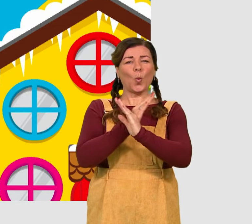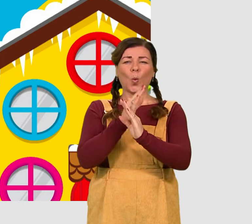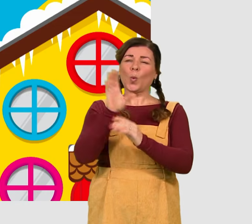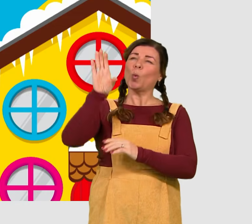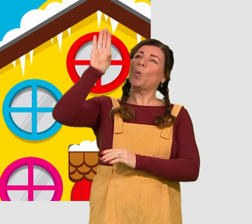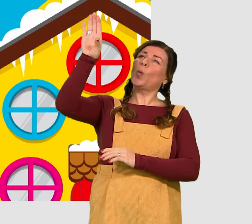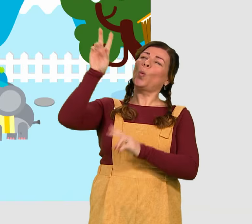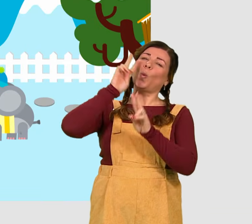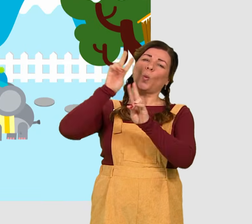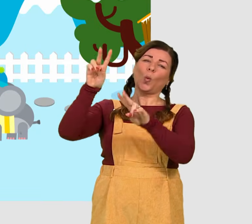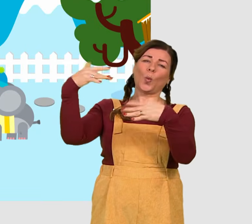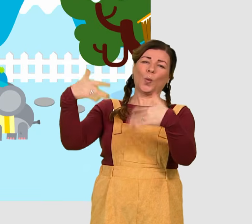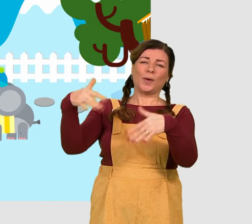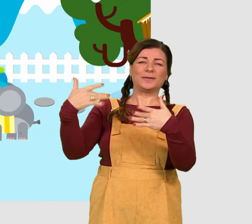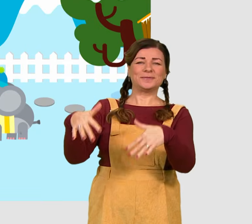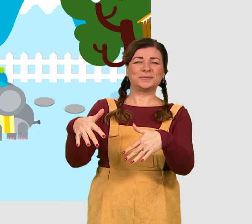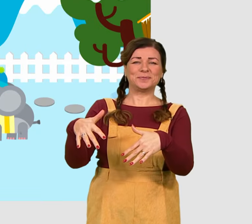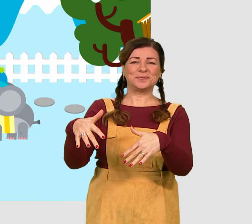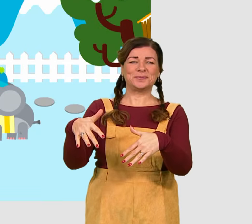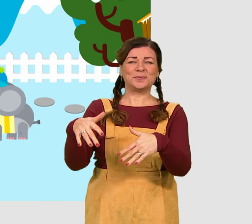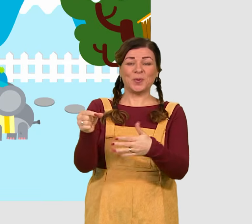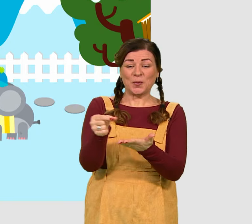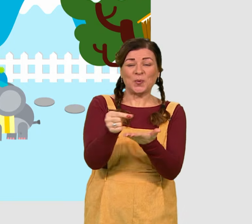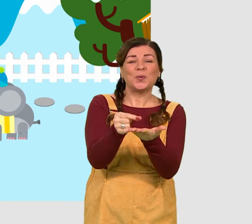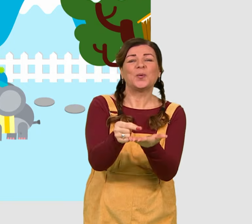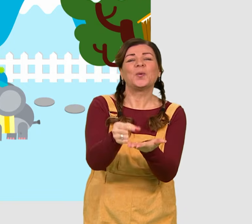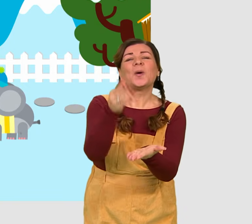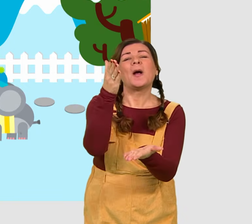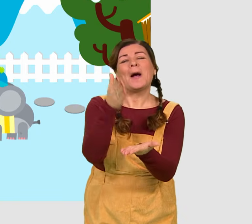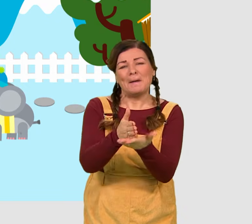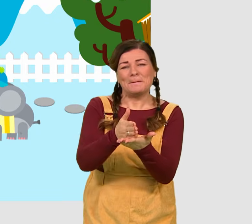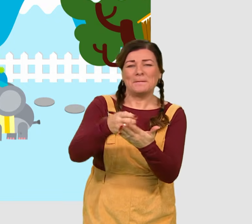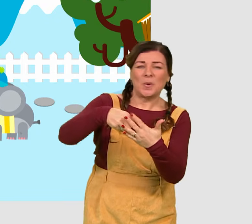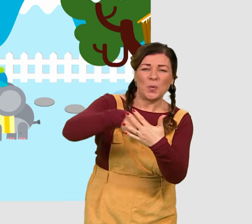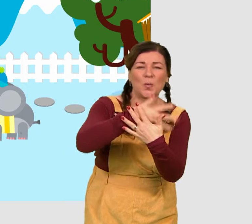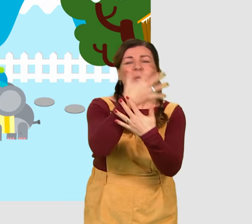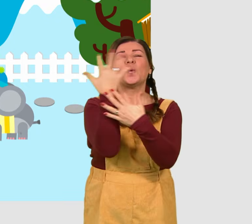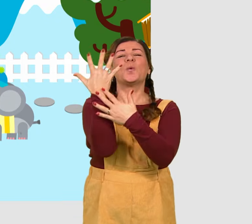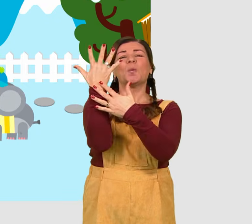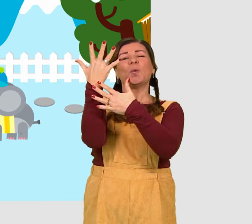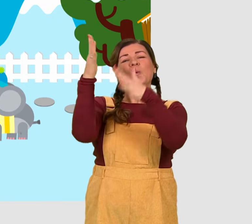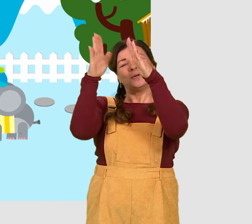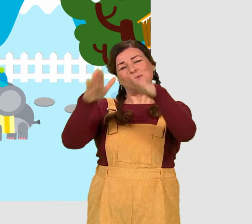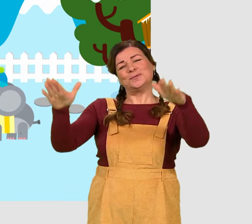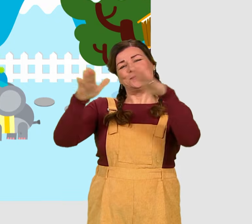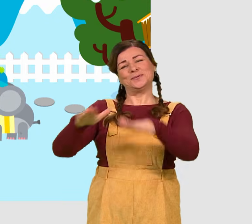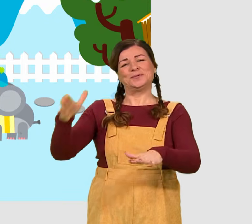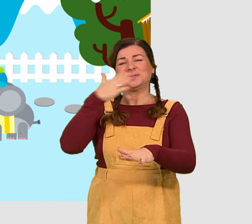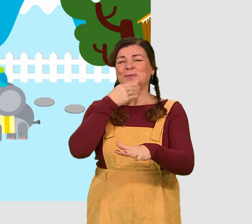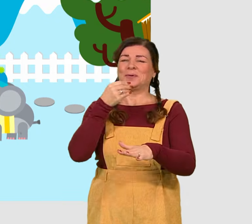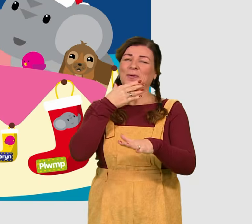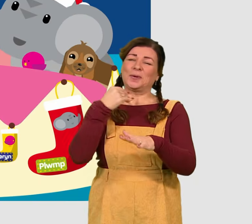fel angel. Roedd yr hedyn bach hyd wedi tyfu'n goeden Nadolig fawr